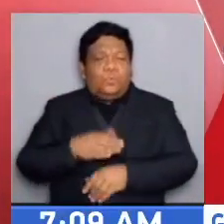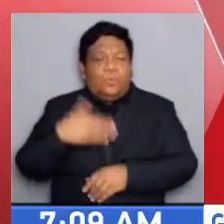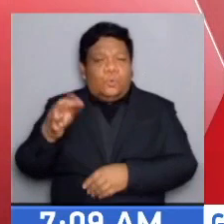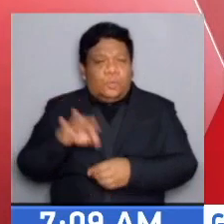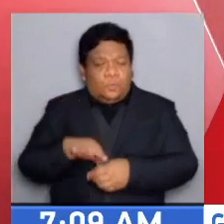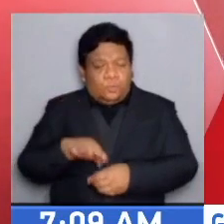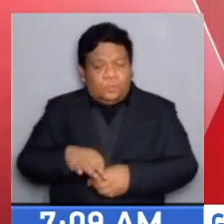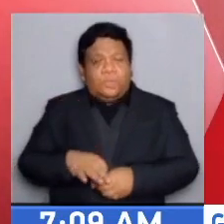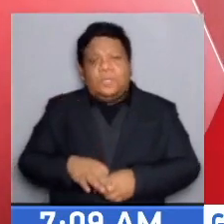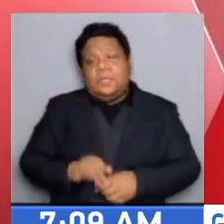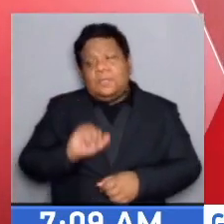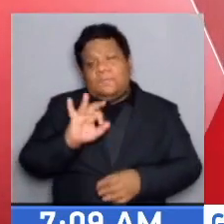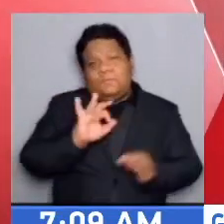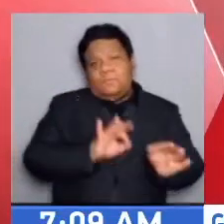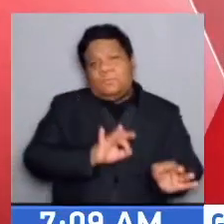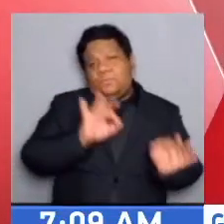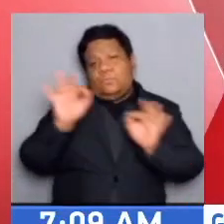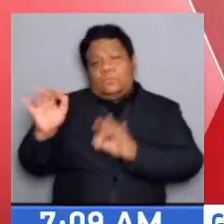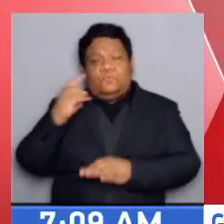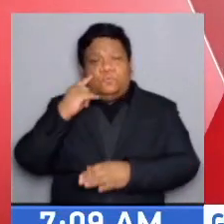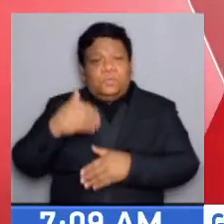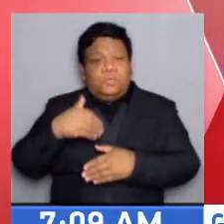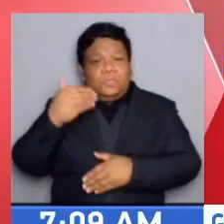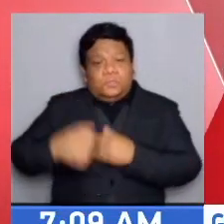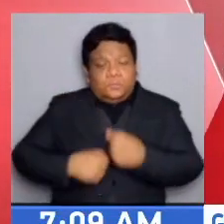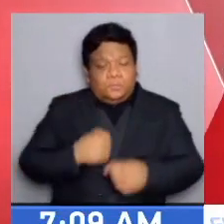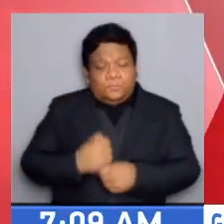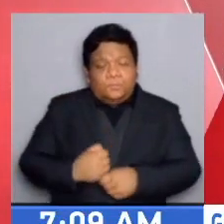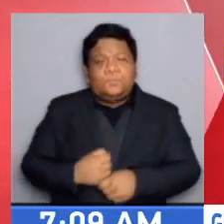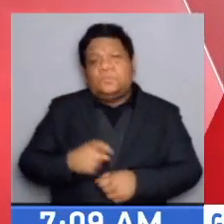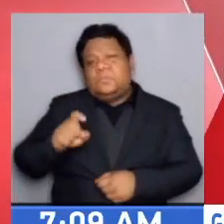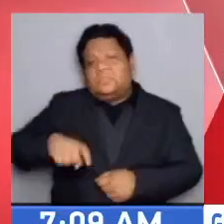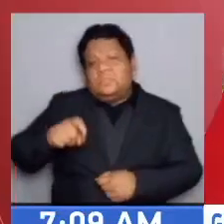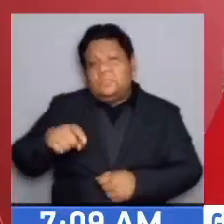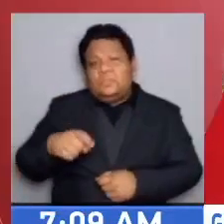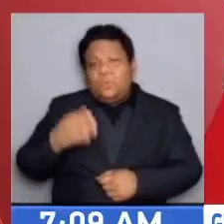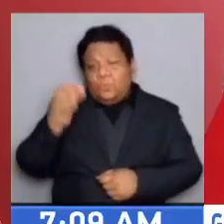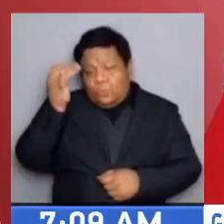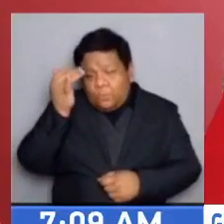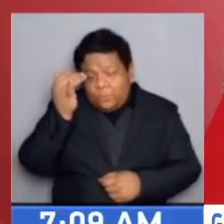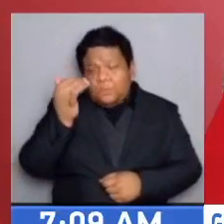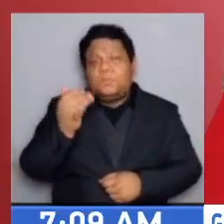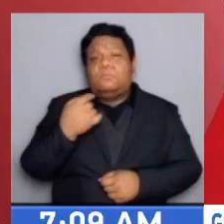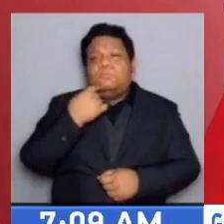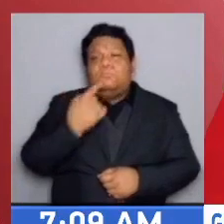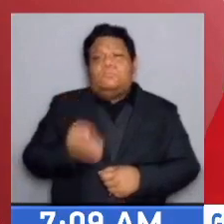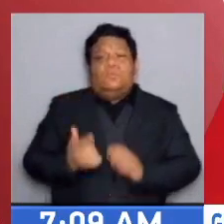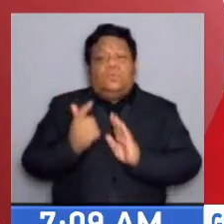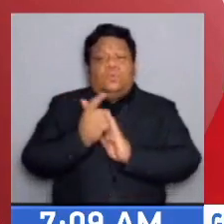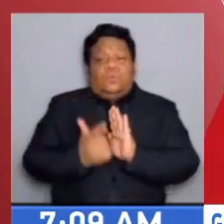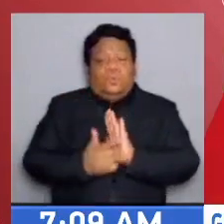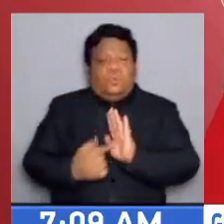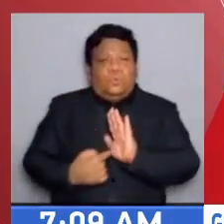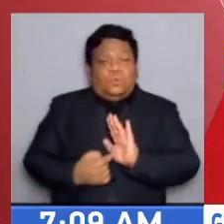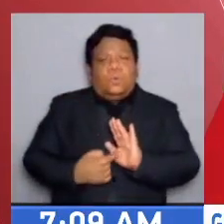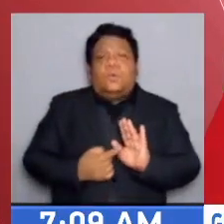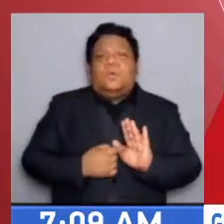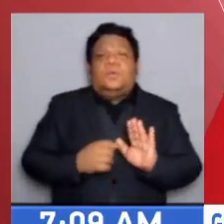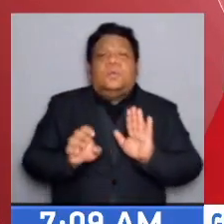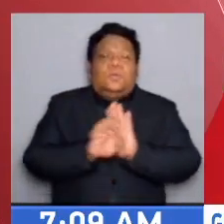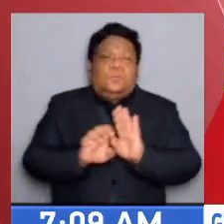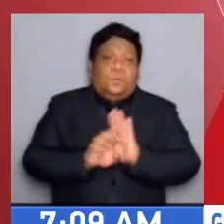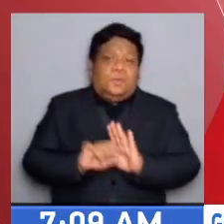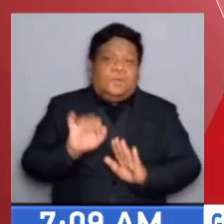susunod na taon. Kinakailangan po yun sapagkat ang sinasabi lamang po naman sa atin ng batas ay halimbawa kung magiging batas yan ay reset